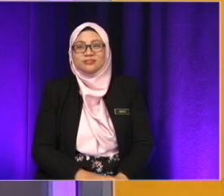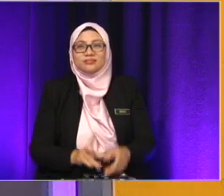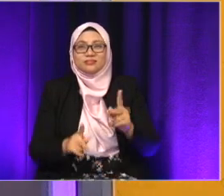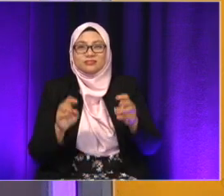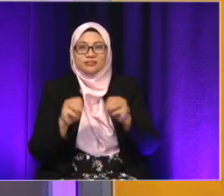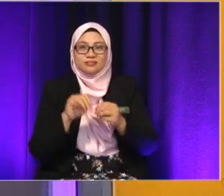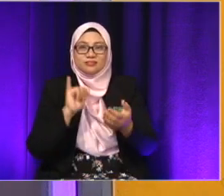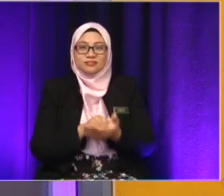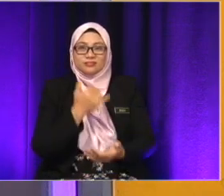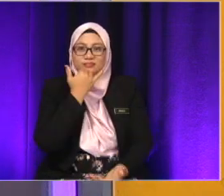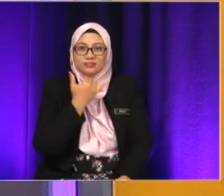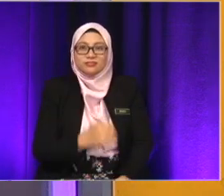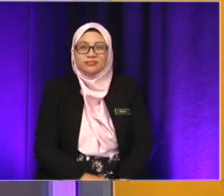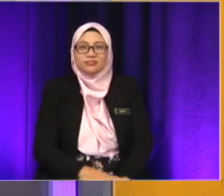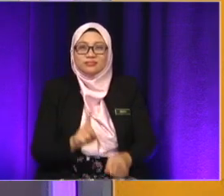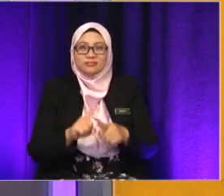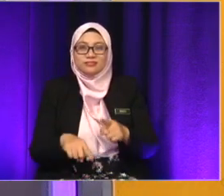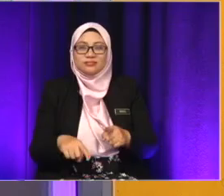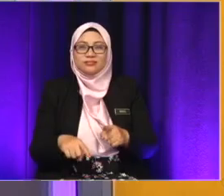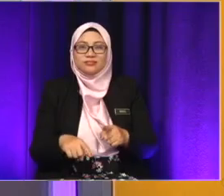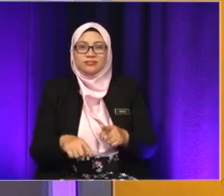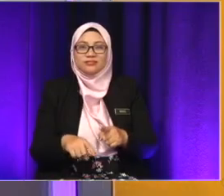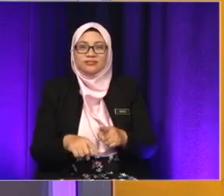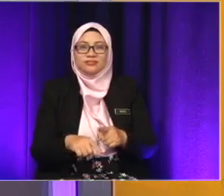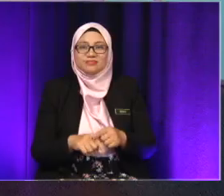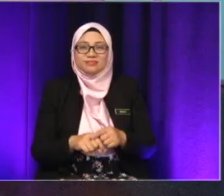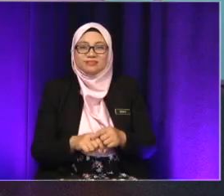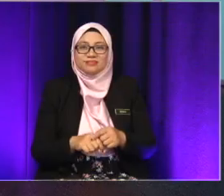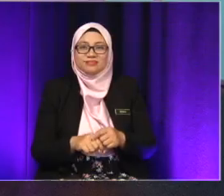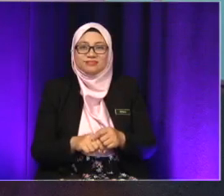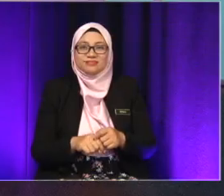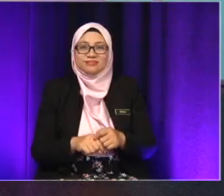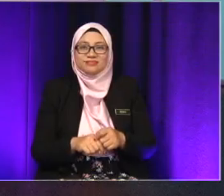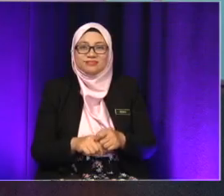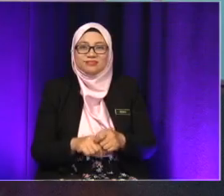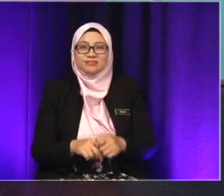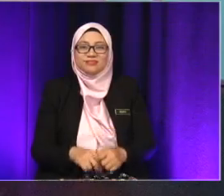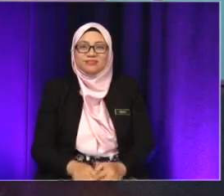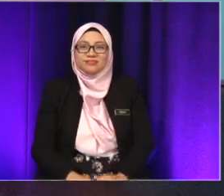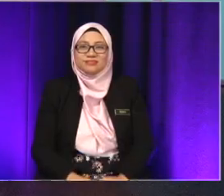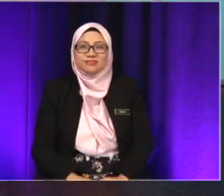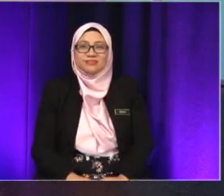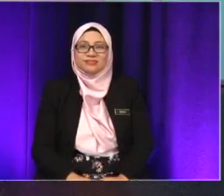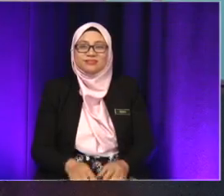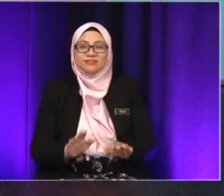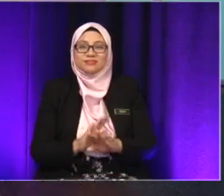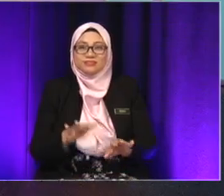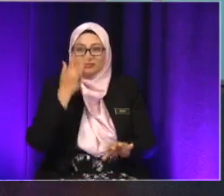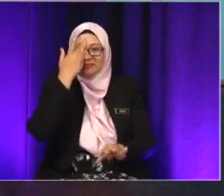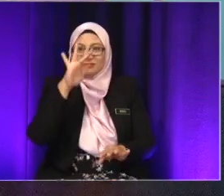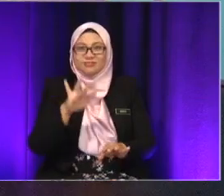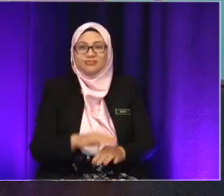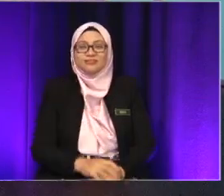ini betul. Betul tapi juga. Tak apa pun nak cerdik Okey, baik. Jadi tak masuk kelas tu. Jadi nak cerdik kita guna ni kaedah ni. Okey,